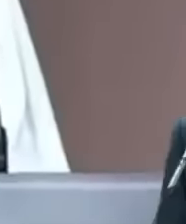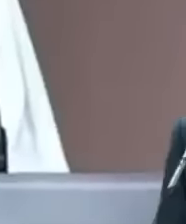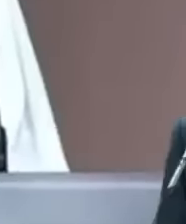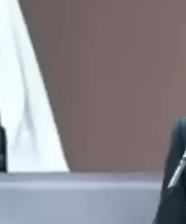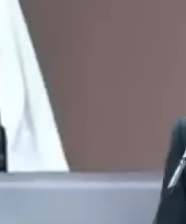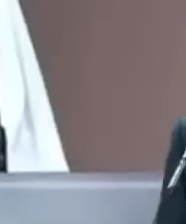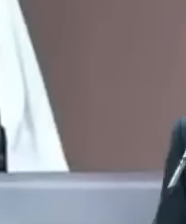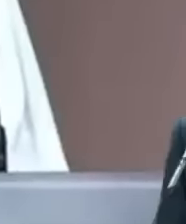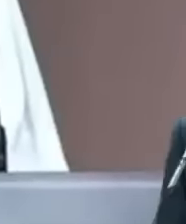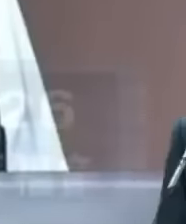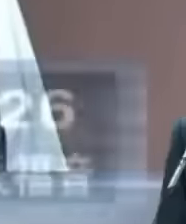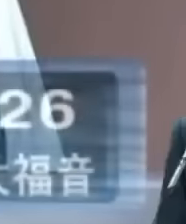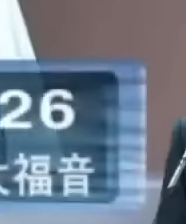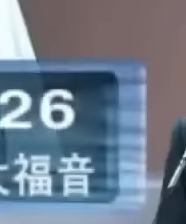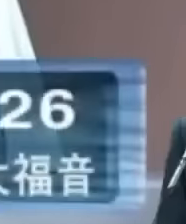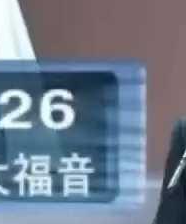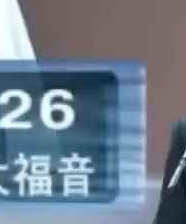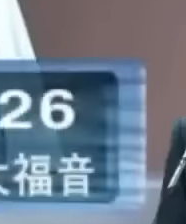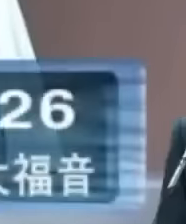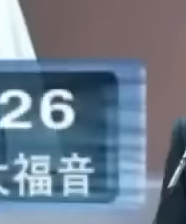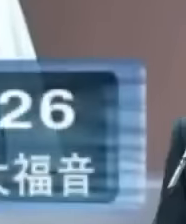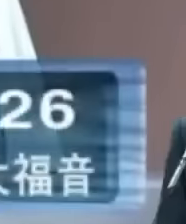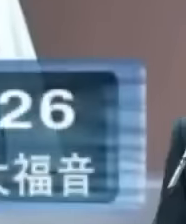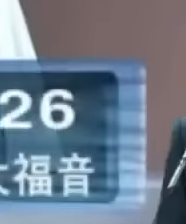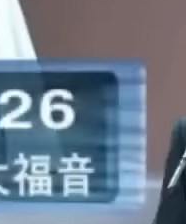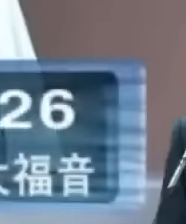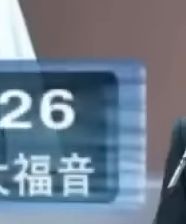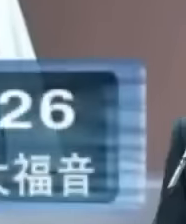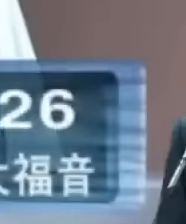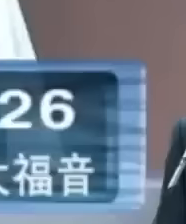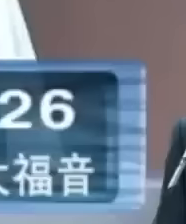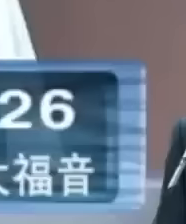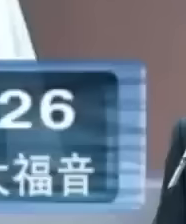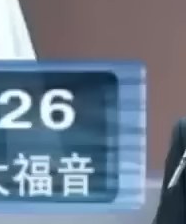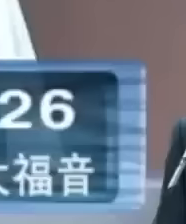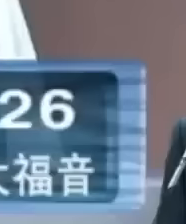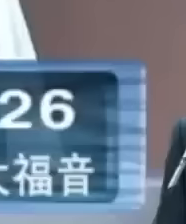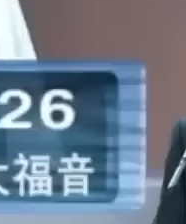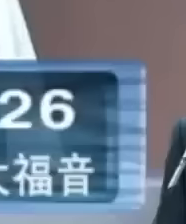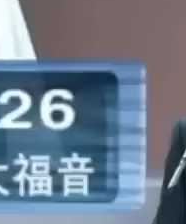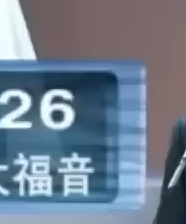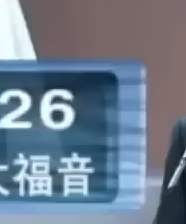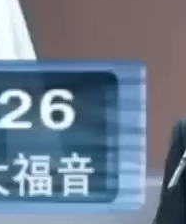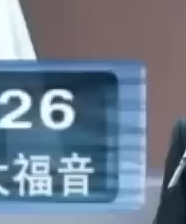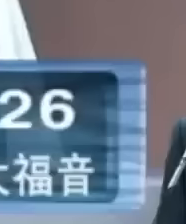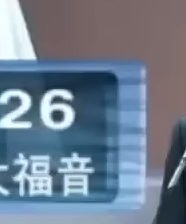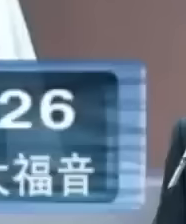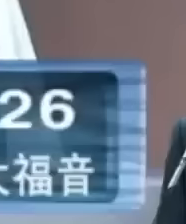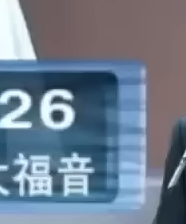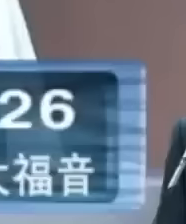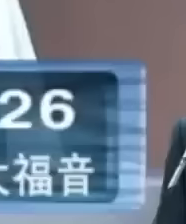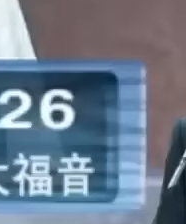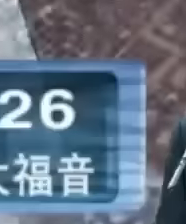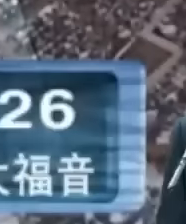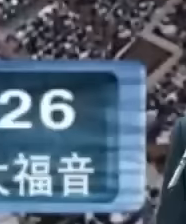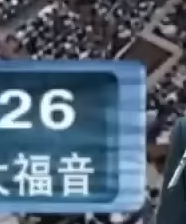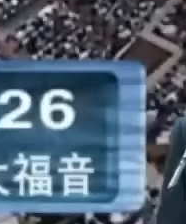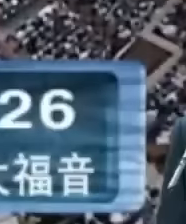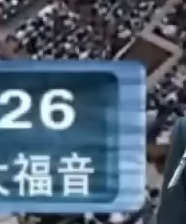은혜 받으실 하나님의 말씀은 마태복음 19장 16절에서 26절